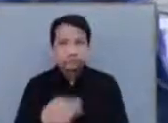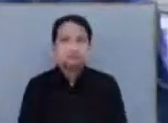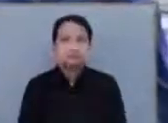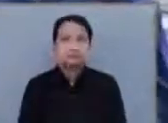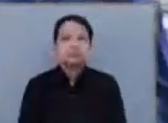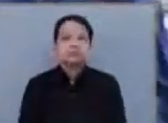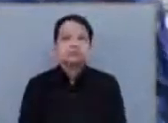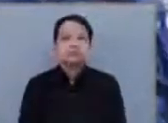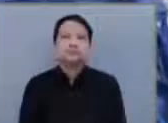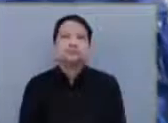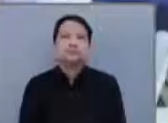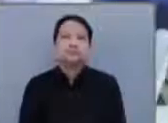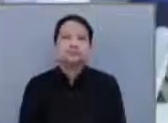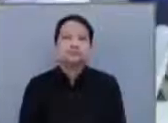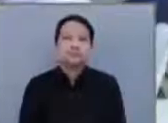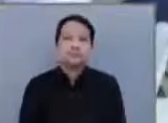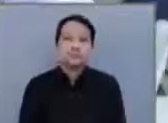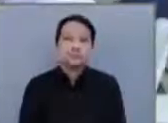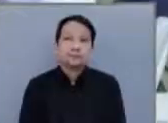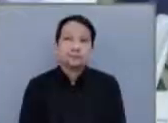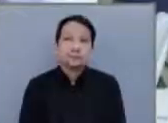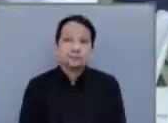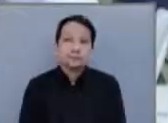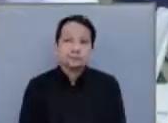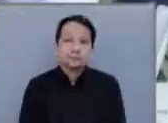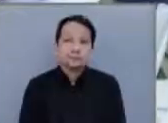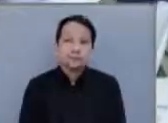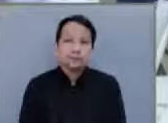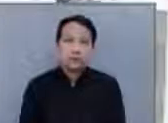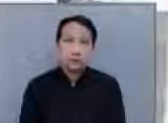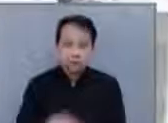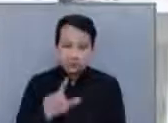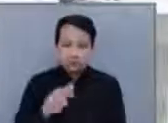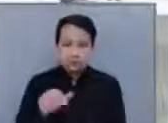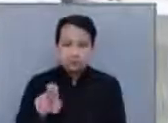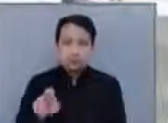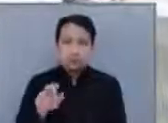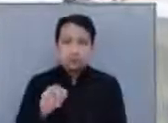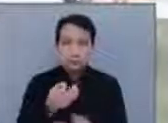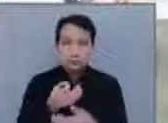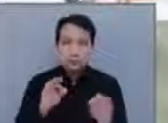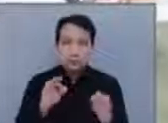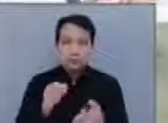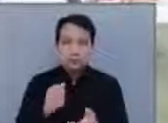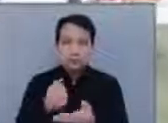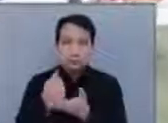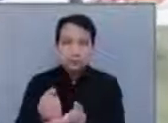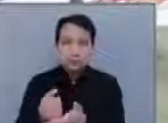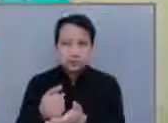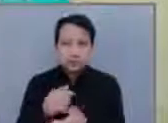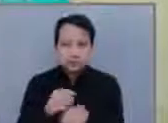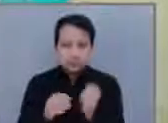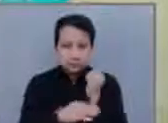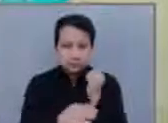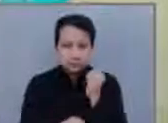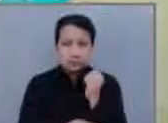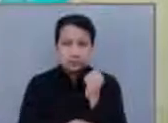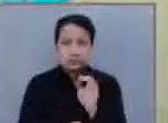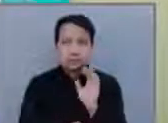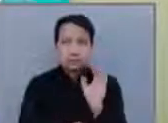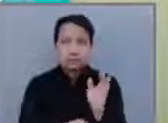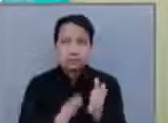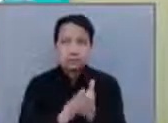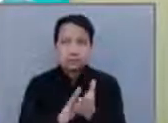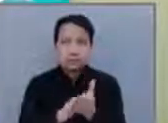Sa bagong silang Cavite naman, namahagi ang lokal na pamahalaan ng libreng bag at school supplies para sa mga estudyante. Kasabay